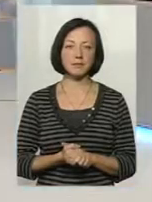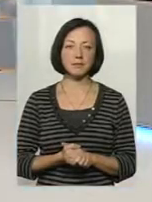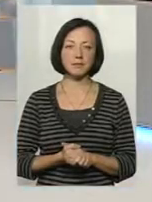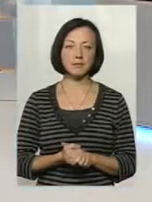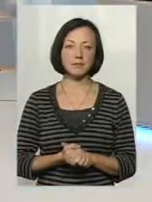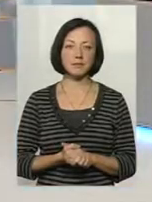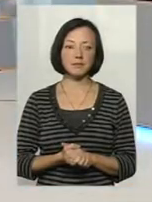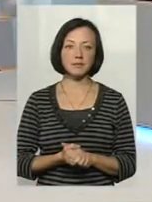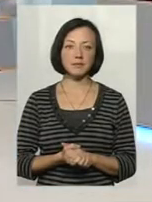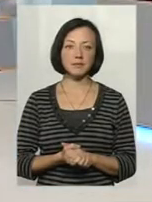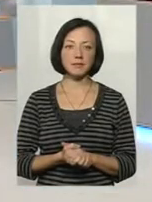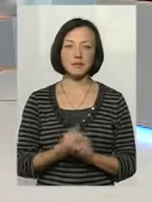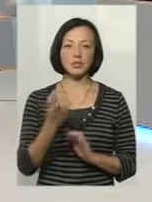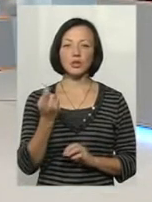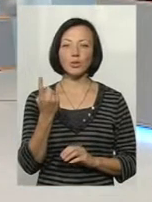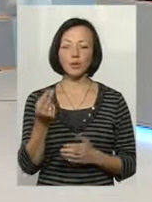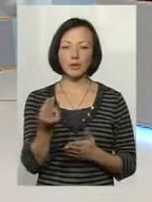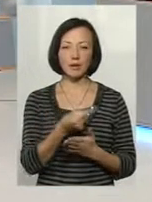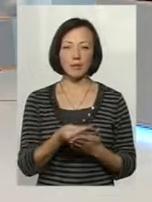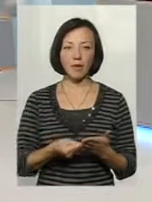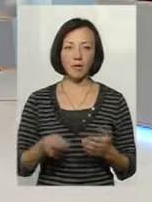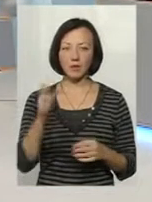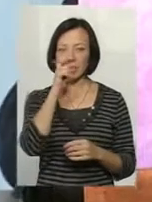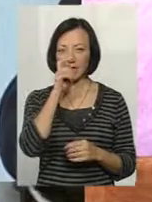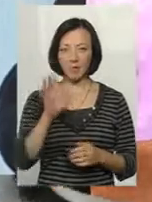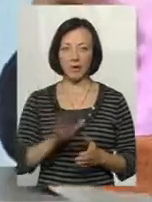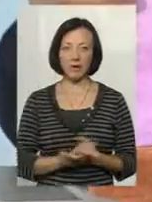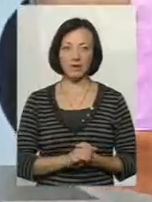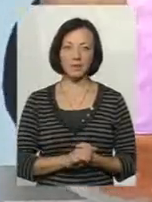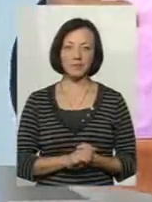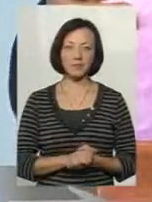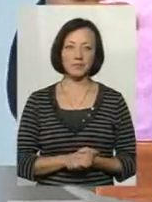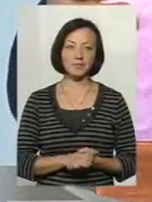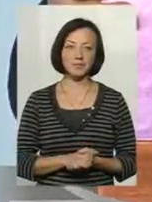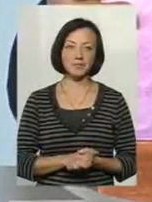Ось ще один малюнок, теж непоганий.